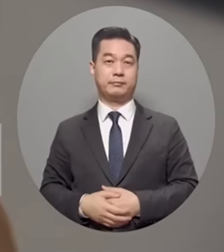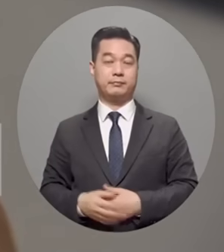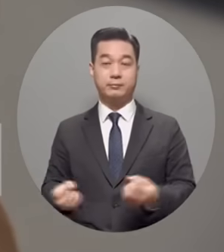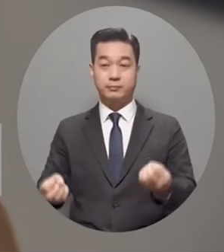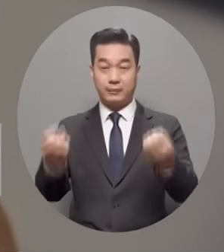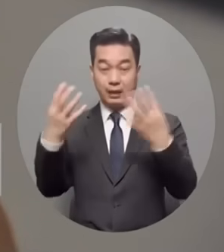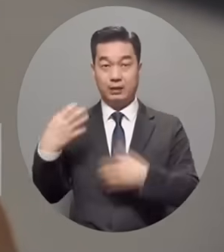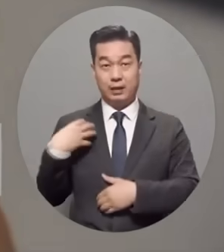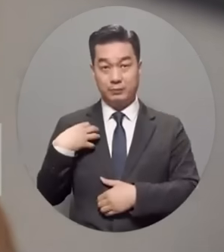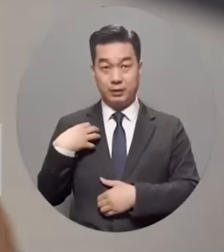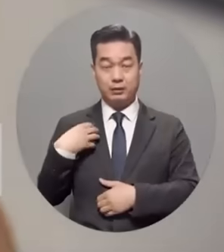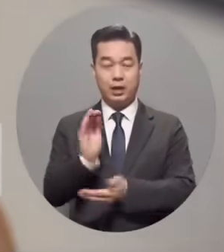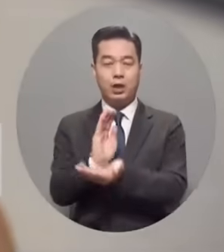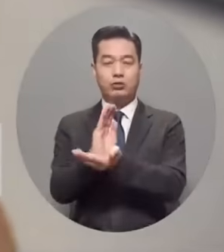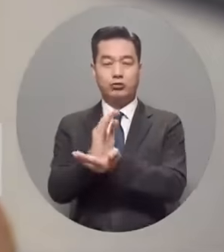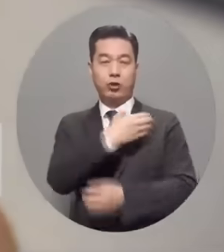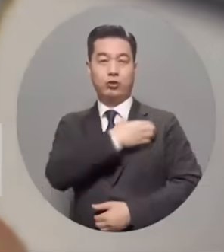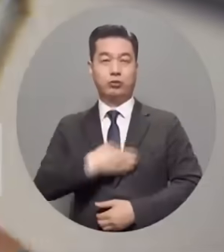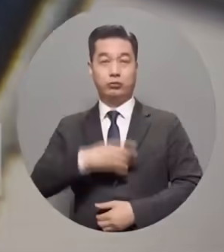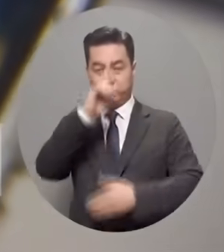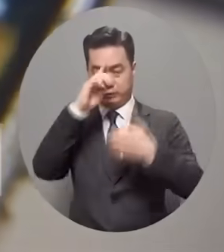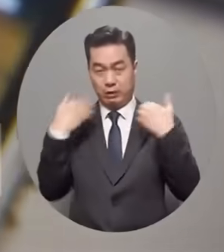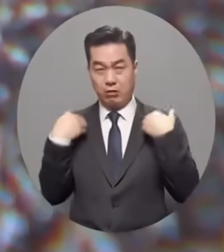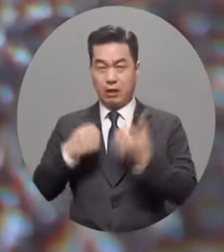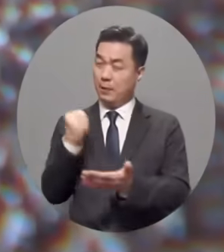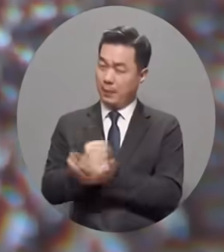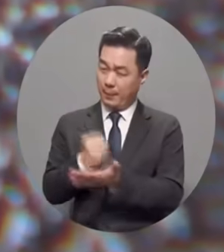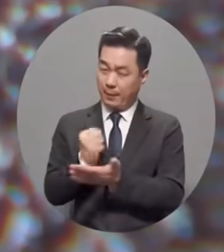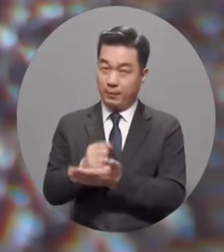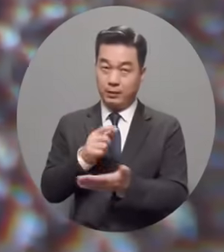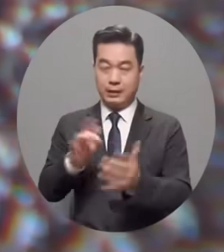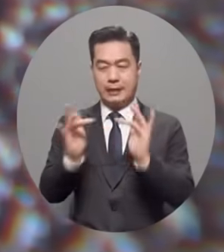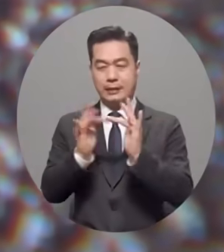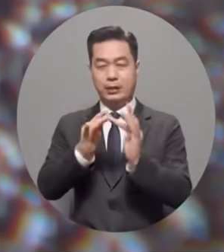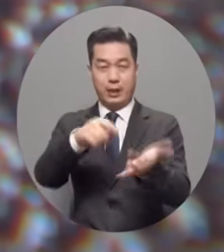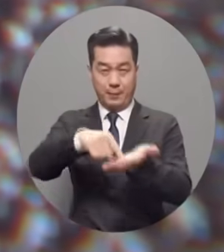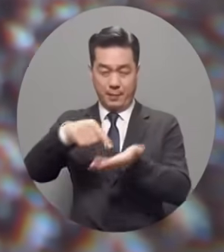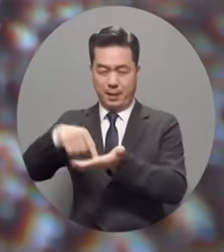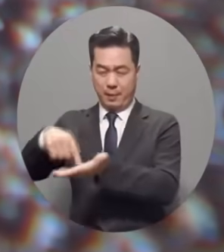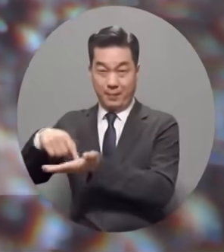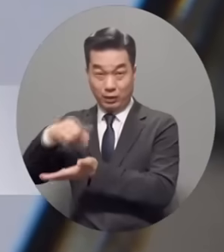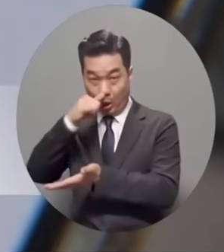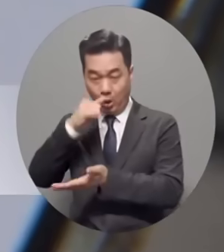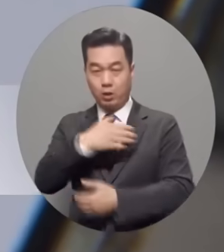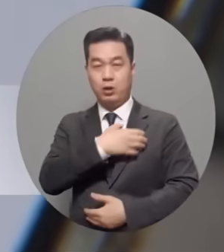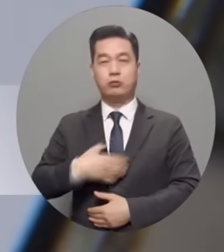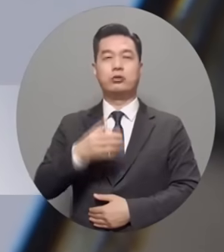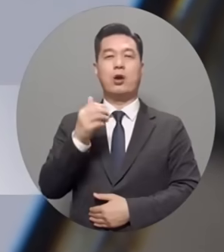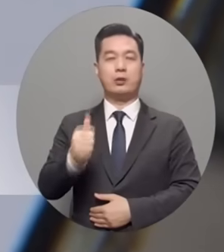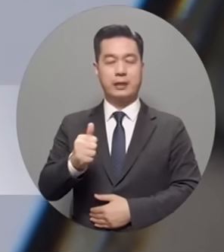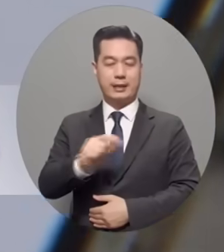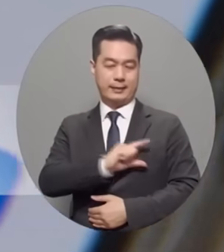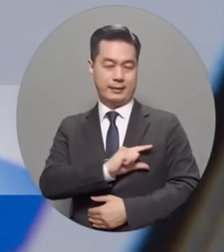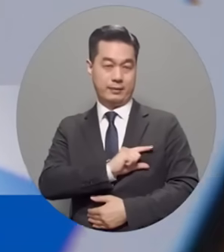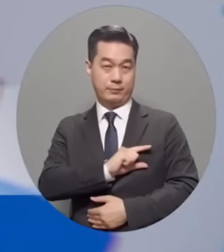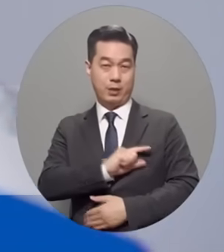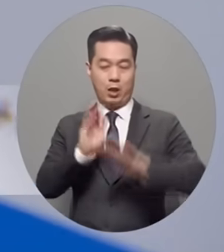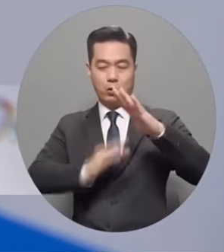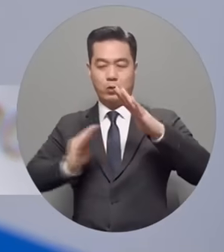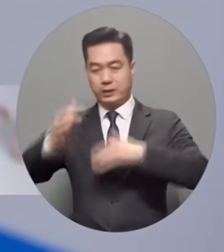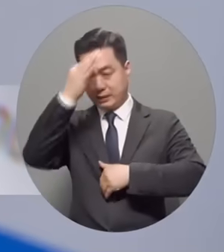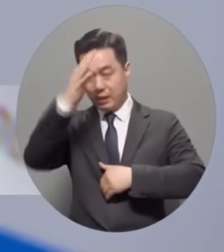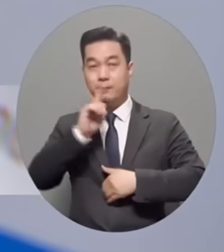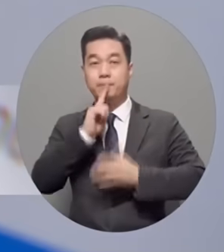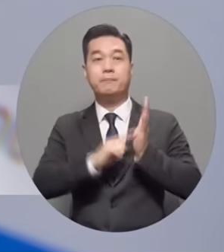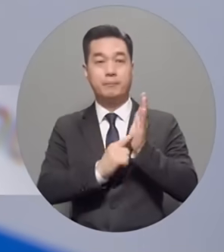수영구청은 미숙한 행사 진행을 질타하는 목소리가 인터넷에 잇따르자 구청장 명의로 공식 사과문을 내고 지난해보다